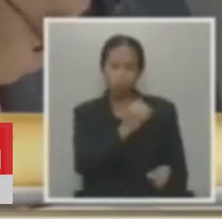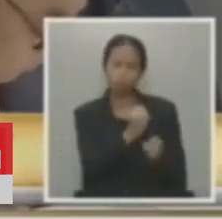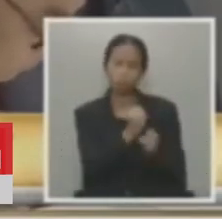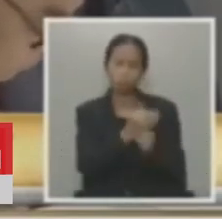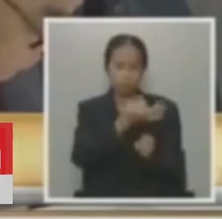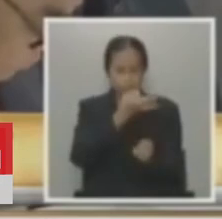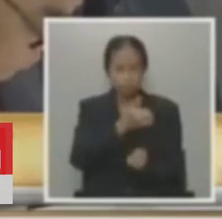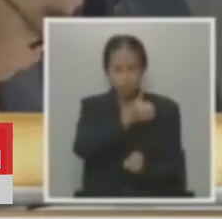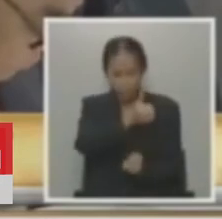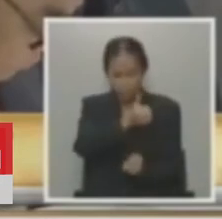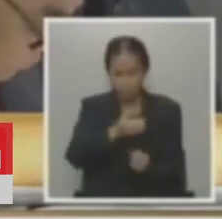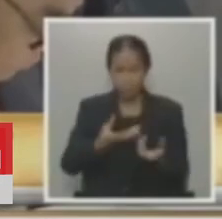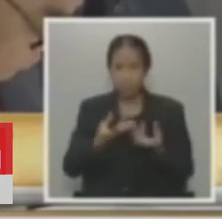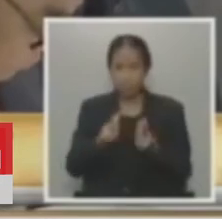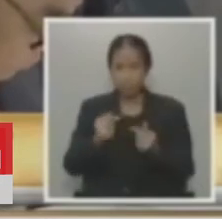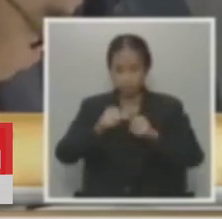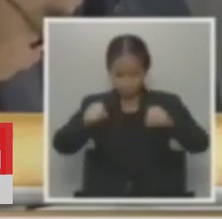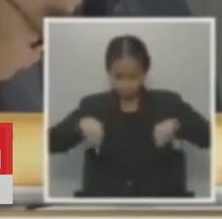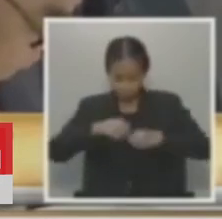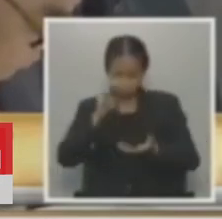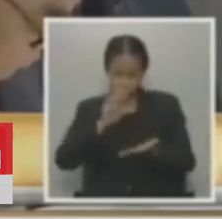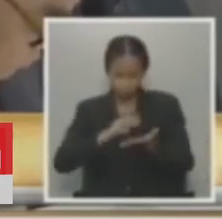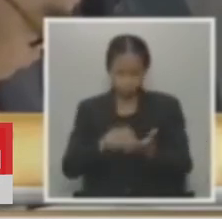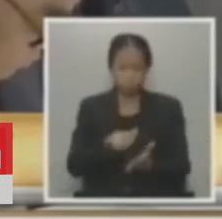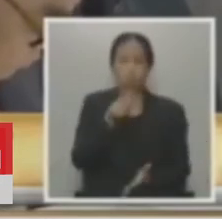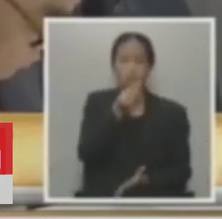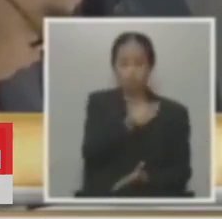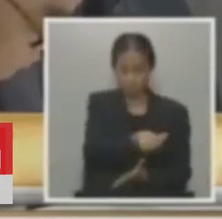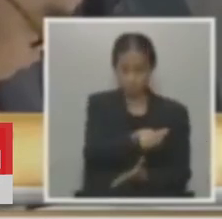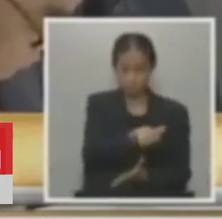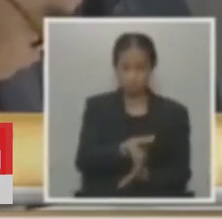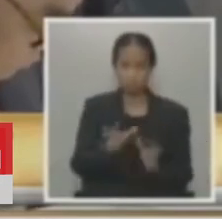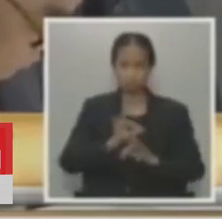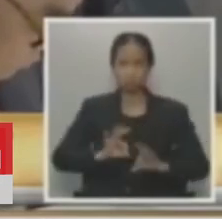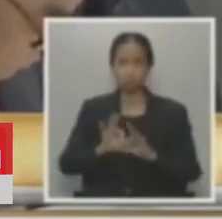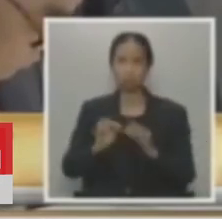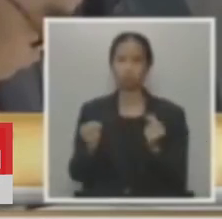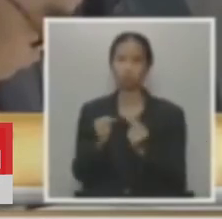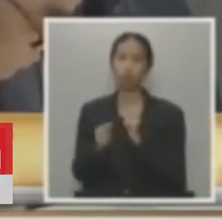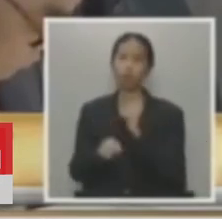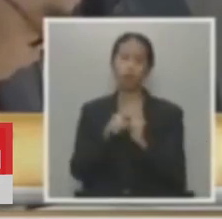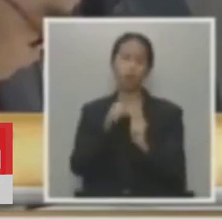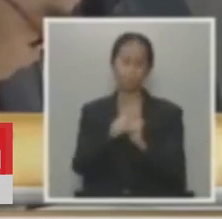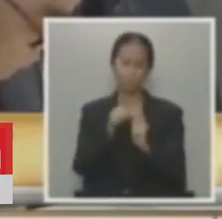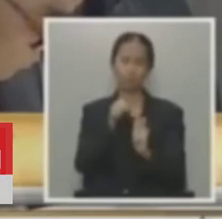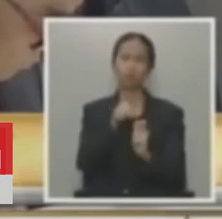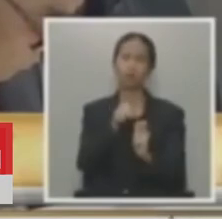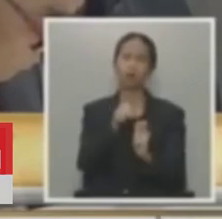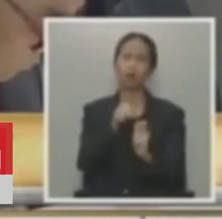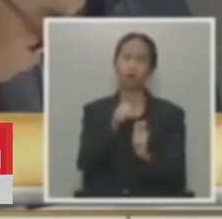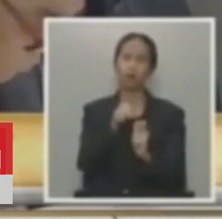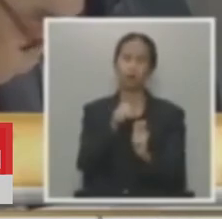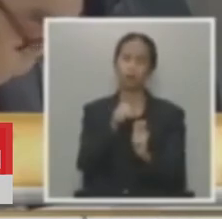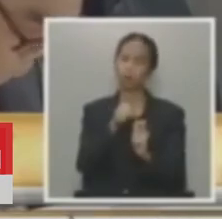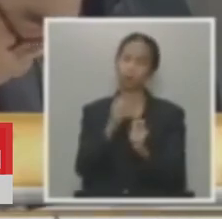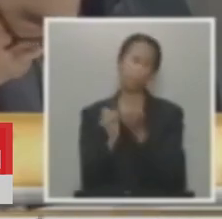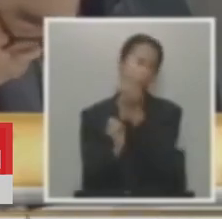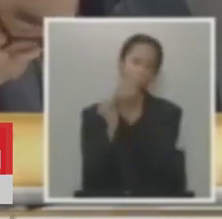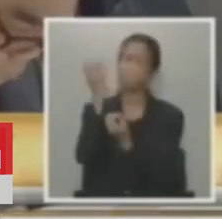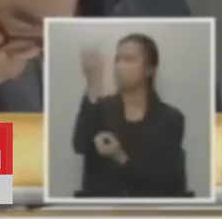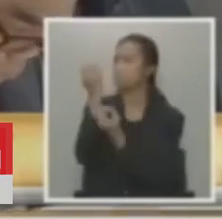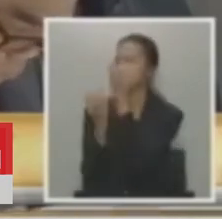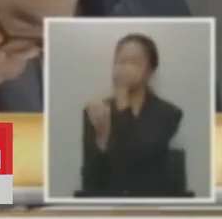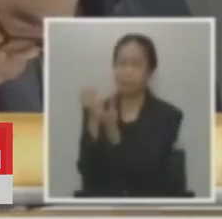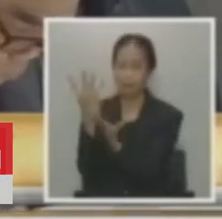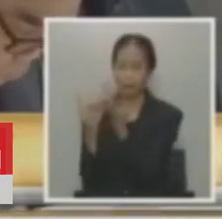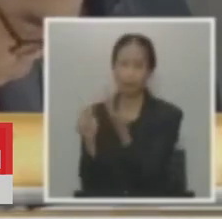ทธิ์ให้เขาแม้กระทั่งตัวอำเภอเองน่ะยังเป็นป่าสงวนเป็นอุทยานอยู่ครับท่านประธานอันนี้ผมต้องบอก